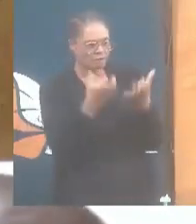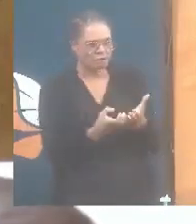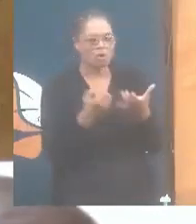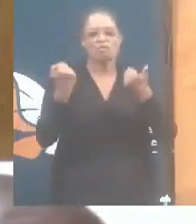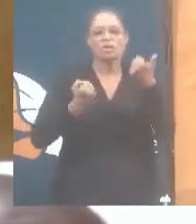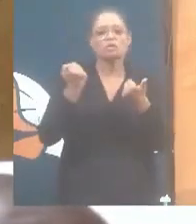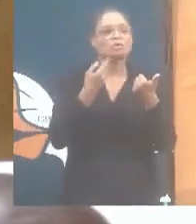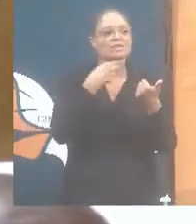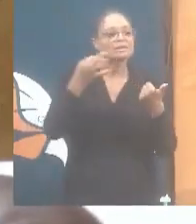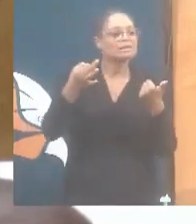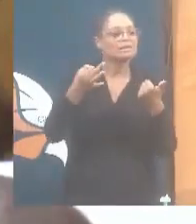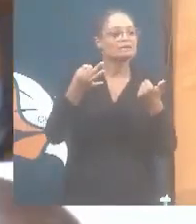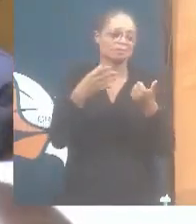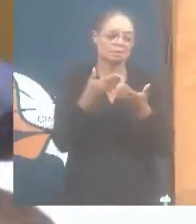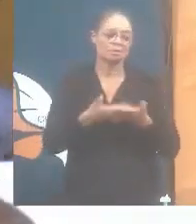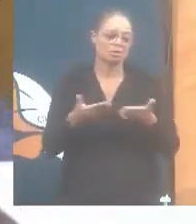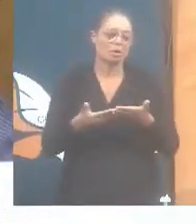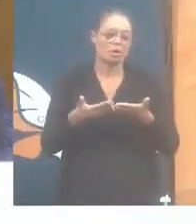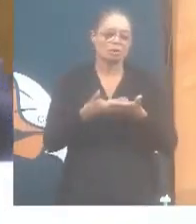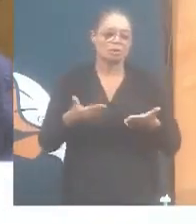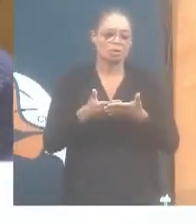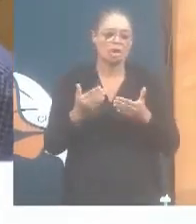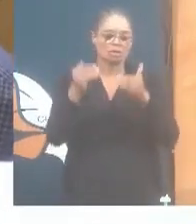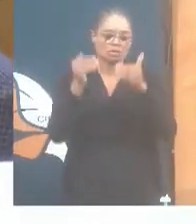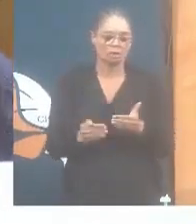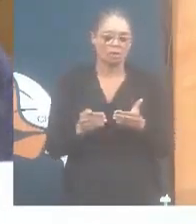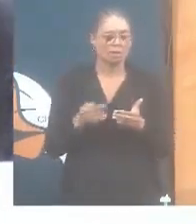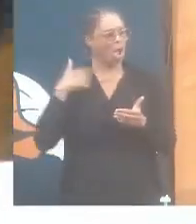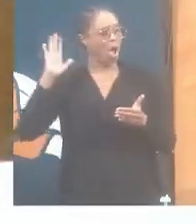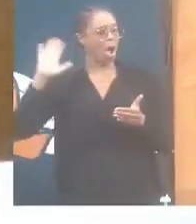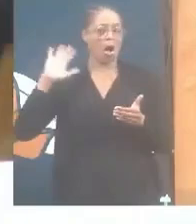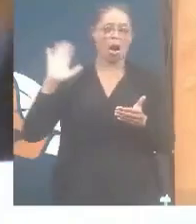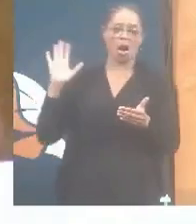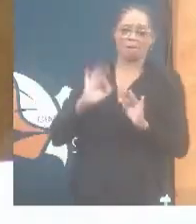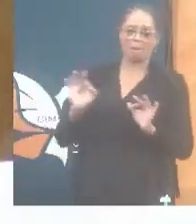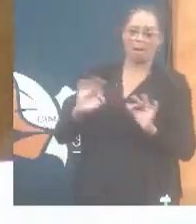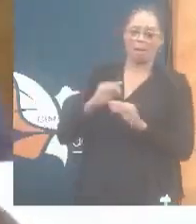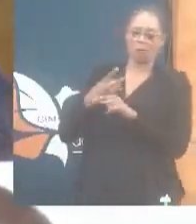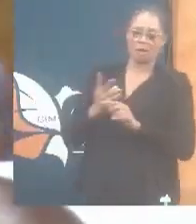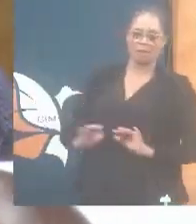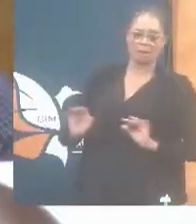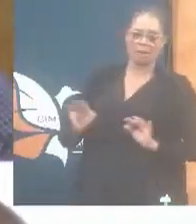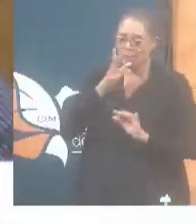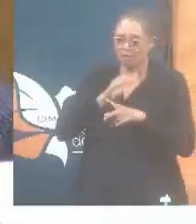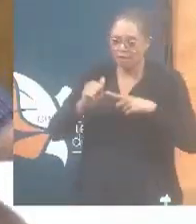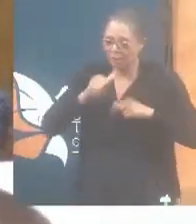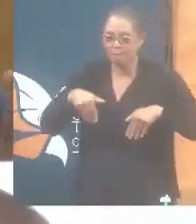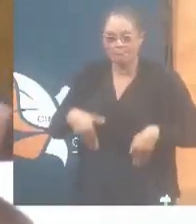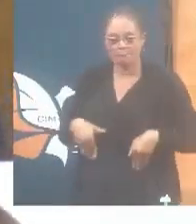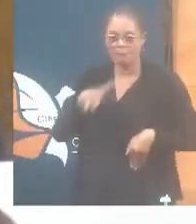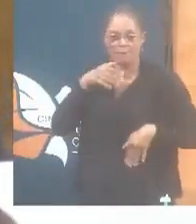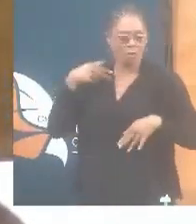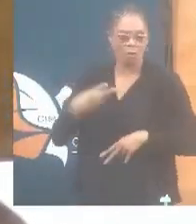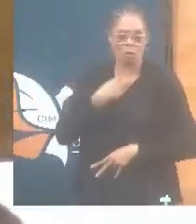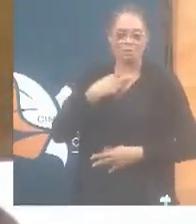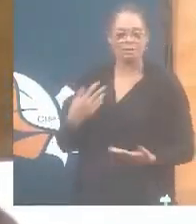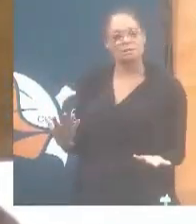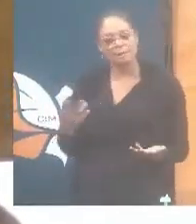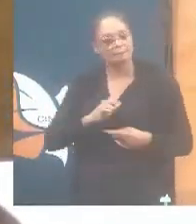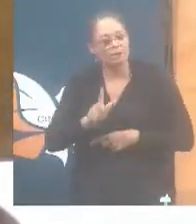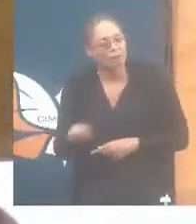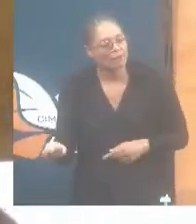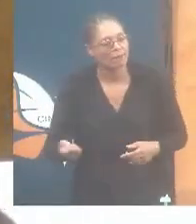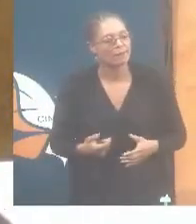que vous avez dit qui est à l'arrêt, vous lui dites mais non, c'est pas typique Bretζouti, mais c'est pas typique toute une vis là, nous ne pouvons pas faire rien. C'est pas normal. Voilà.